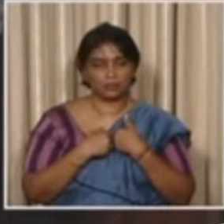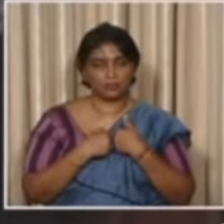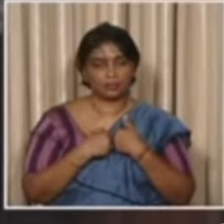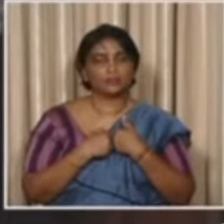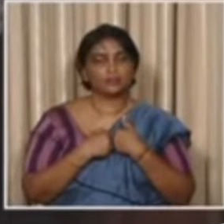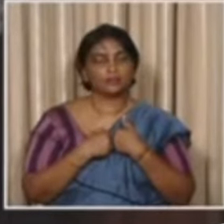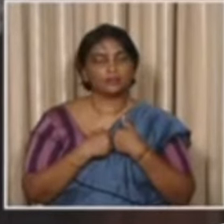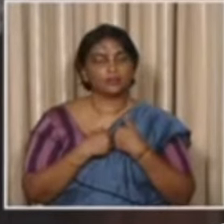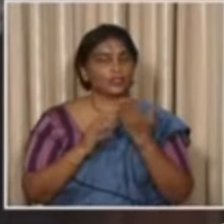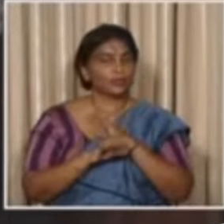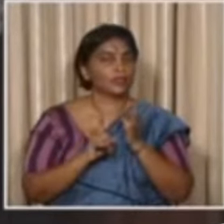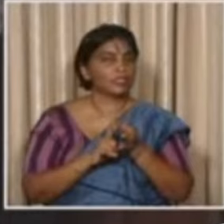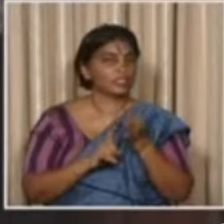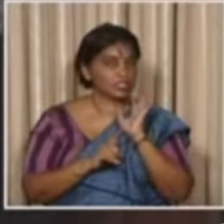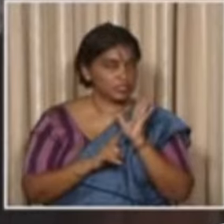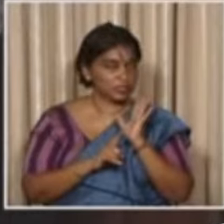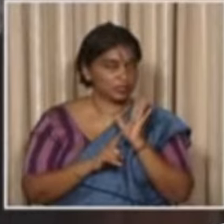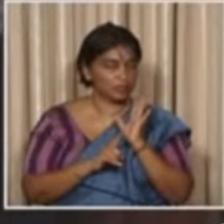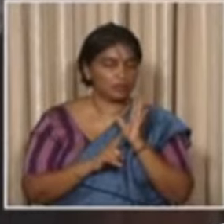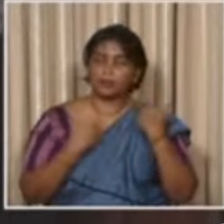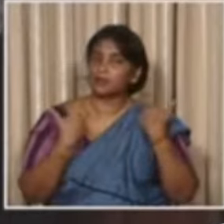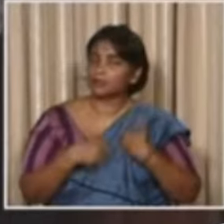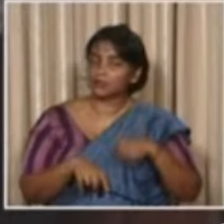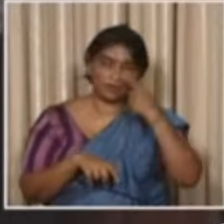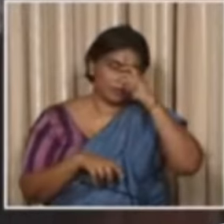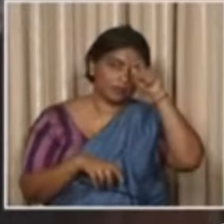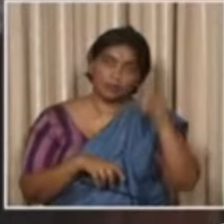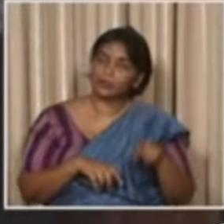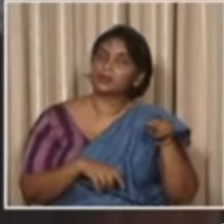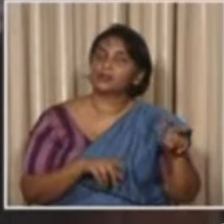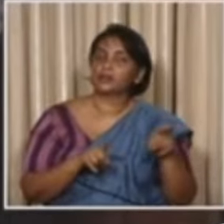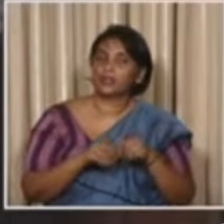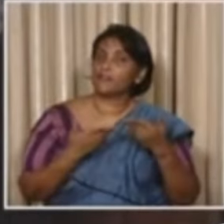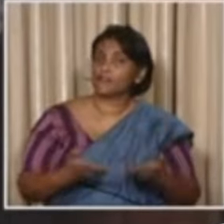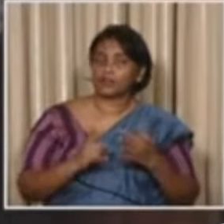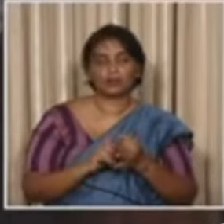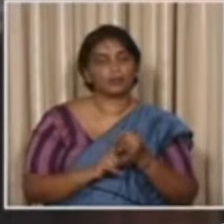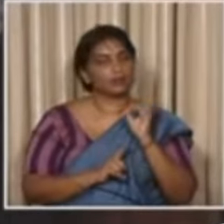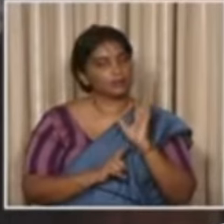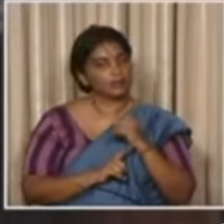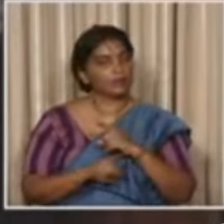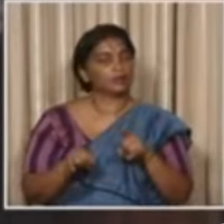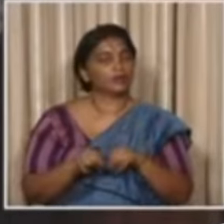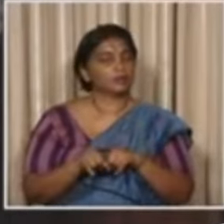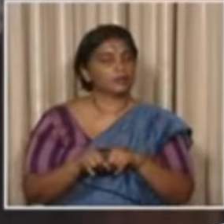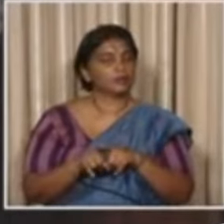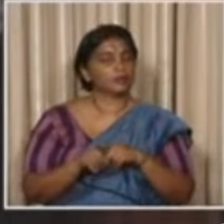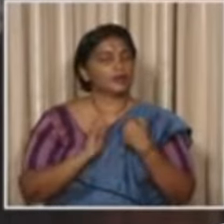අපේ හිටපු ජනාධිපති මහින්ද රාජපක්ෂ මහත්මයාලා, ඒ වගේම වර්තමාන ජනාධිපතිතුමා, ඒ වගේම අපේ